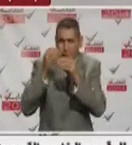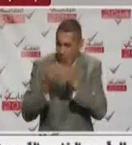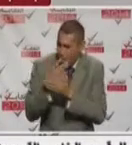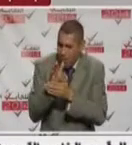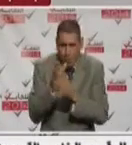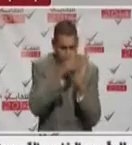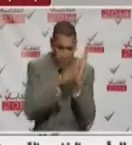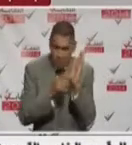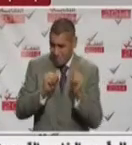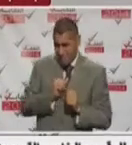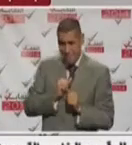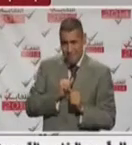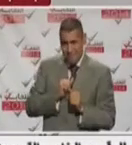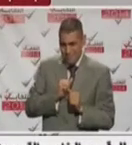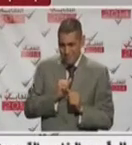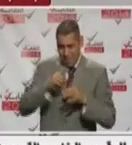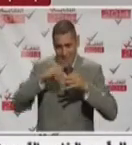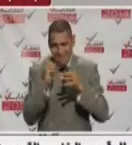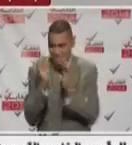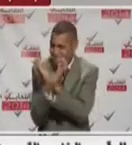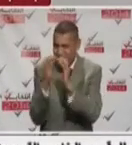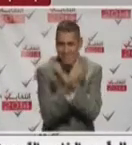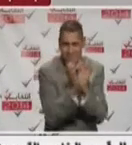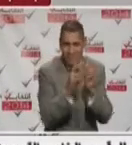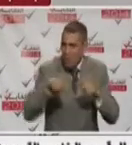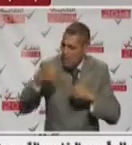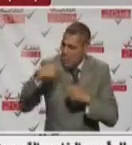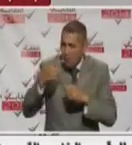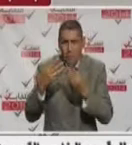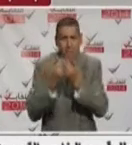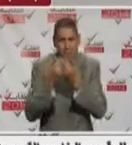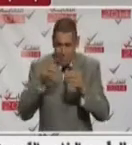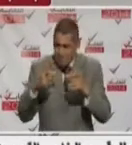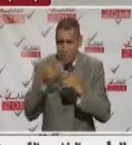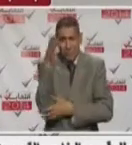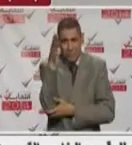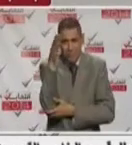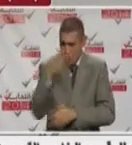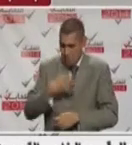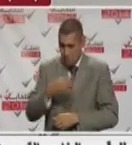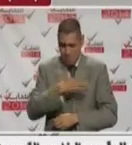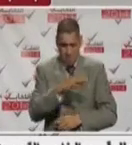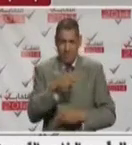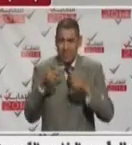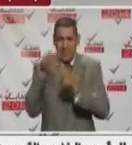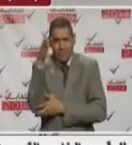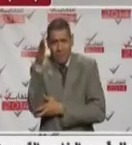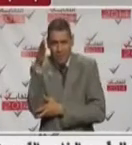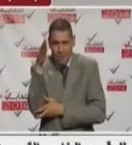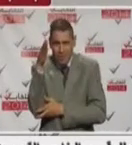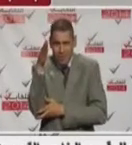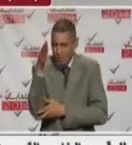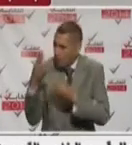أن قائمتنا مستقلة تنظيميا على الأحزاب، أما راهي ديما منحازة للوطن وأبناء الوطن. قائمتنا منحازة لمشروع